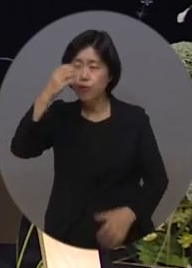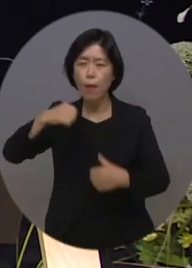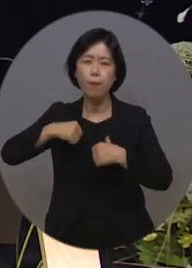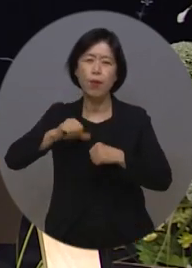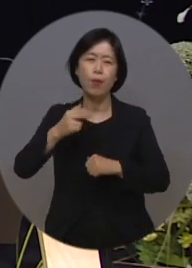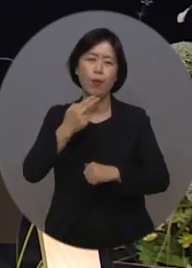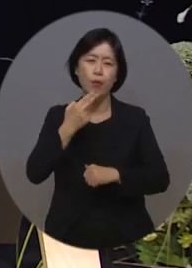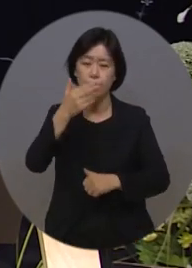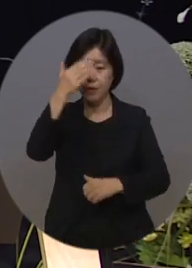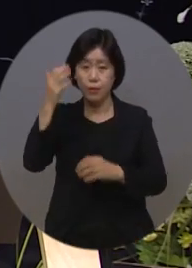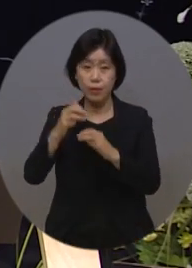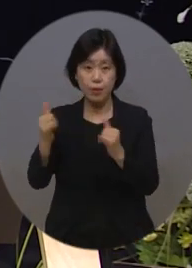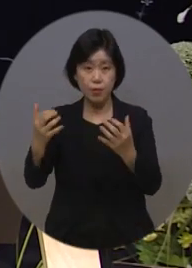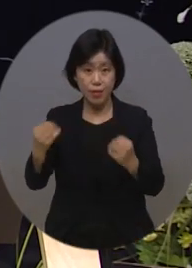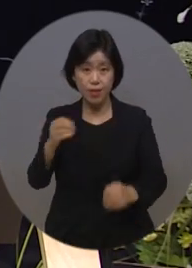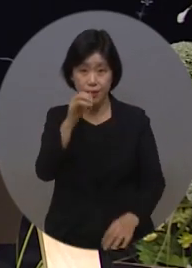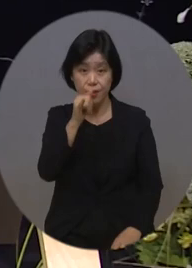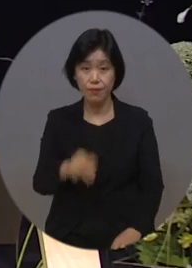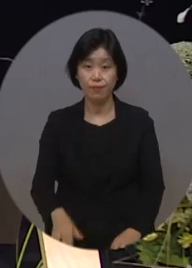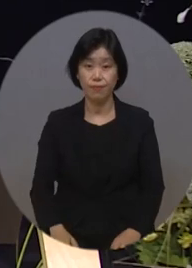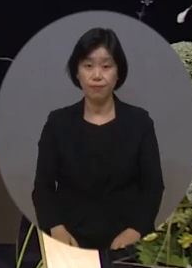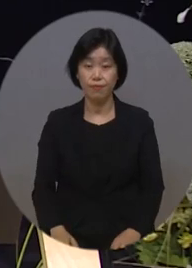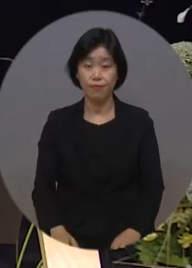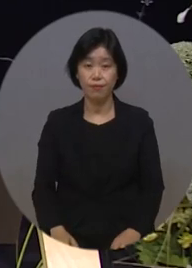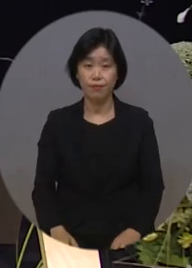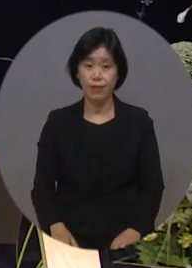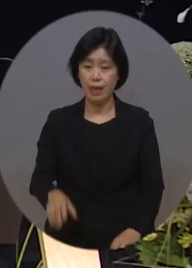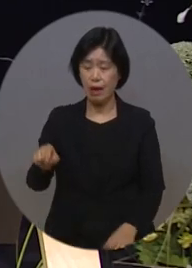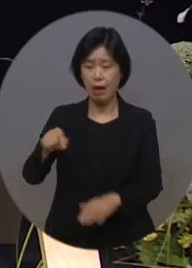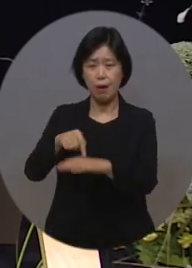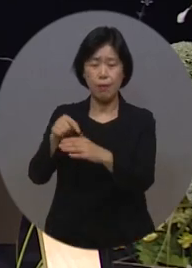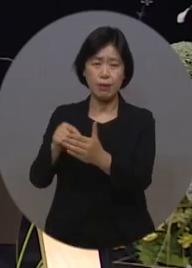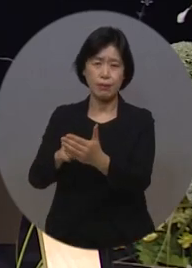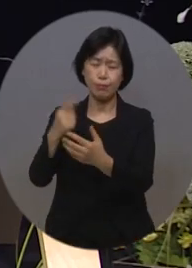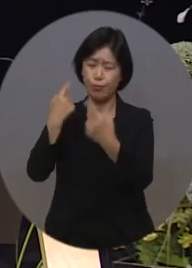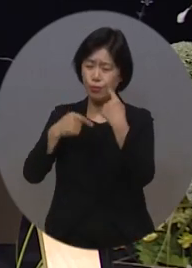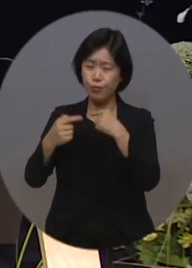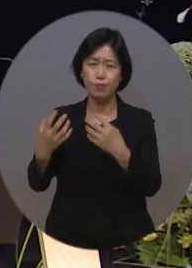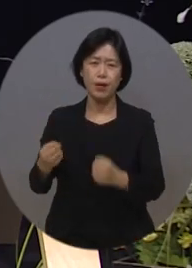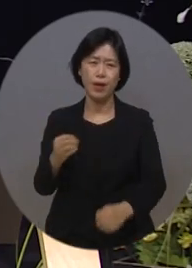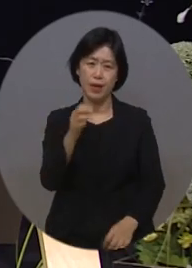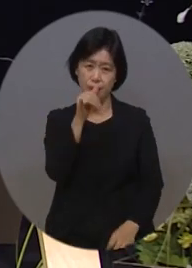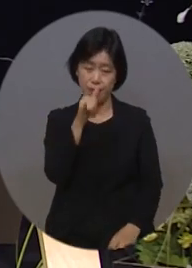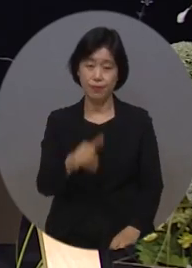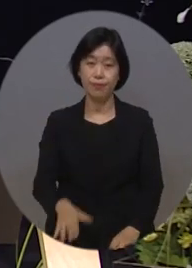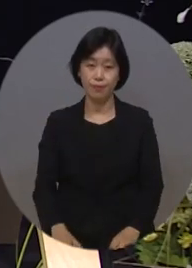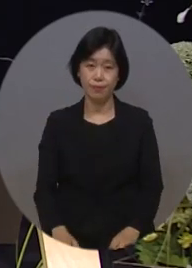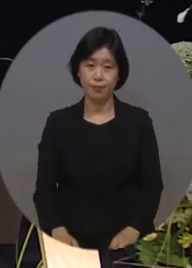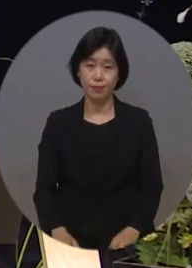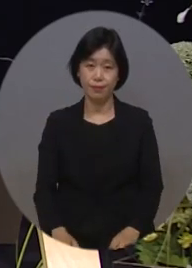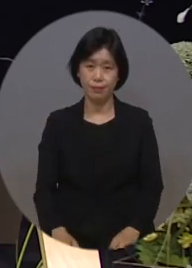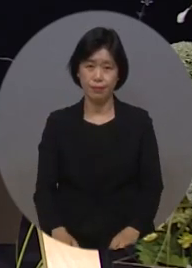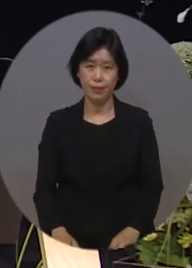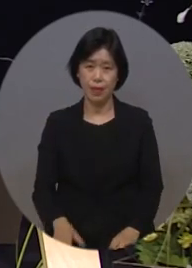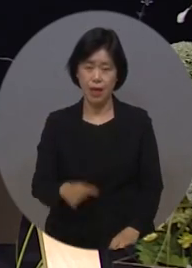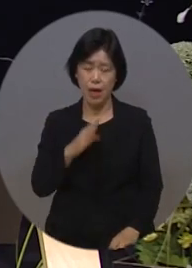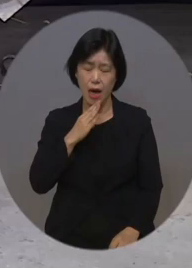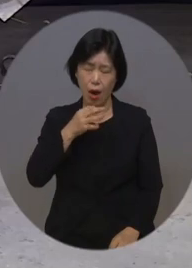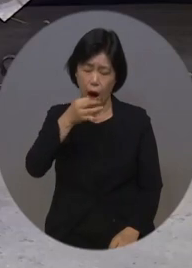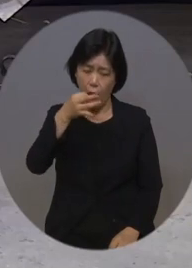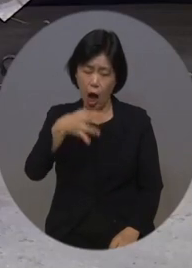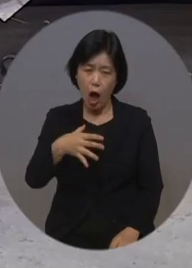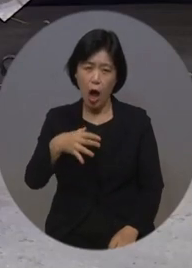그들의 마음은 오리 주르르 풀려나간 흔적이 있습니다. 그 부르튼 입술로 말합니다.